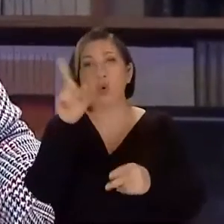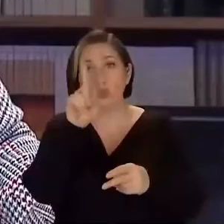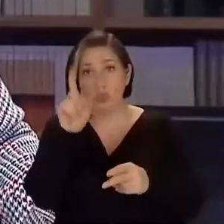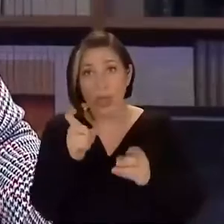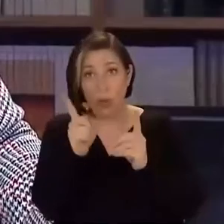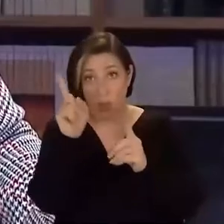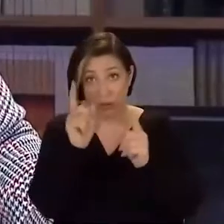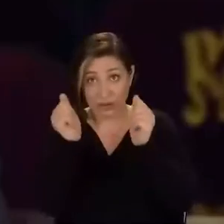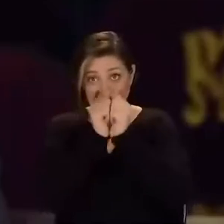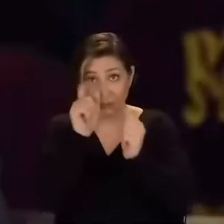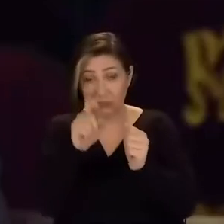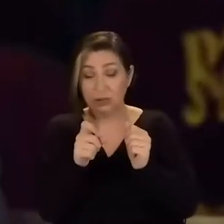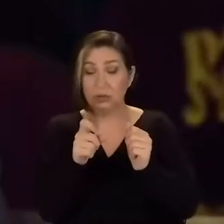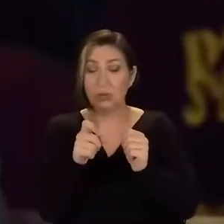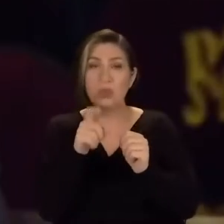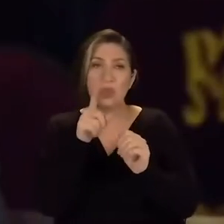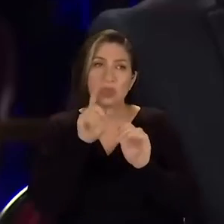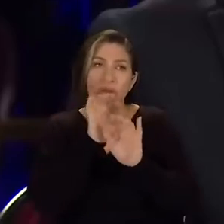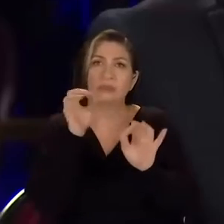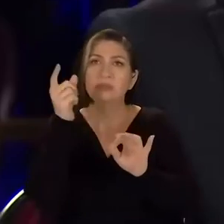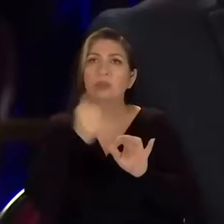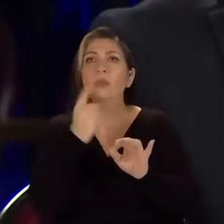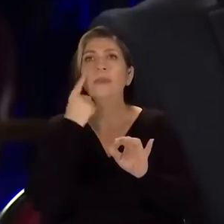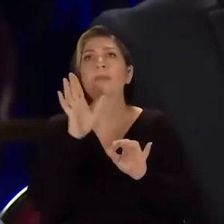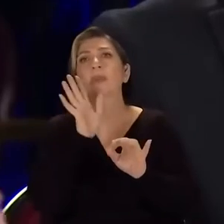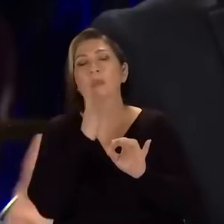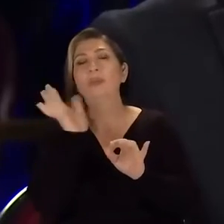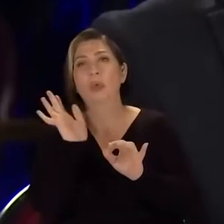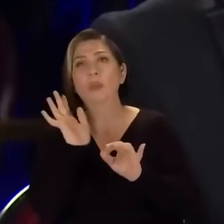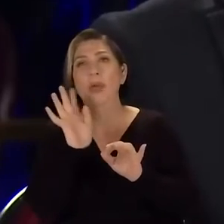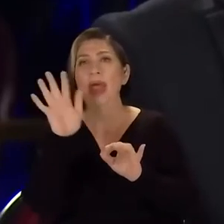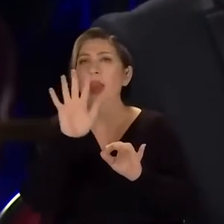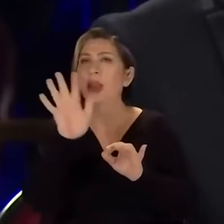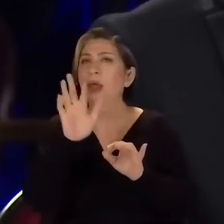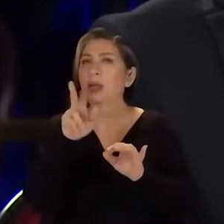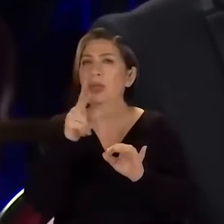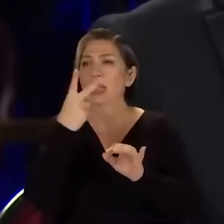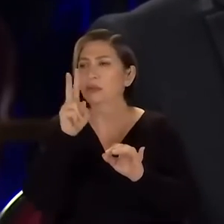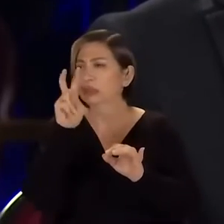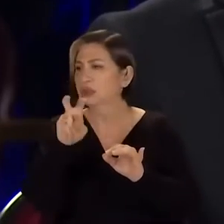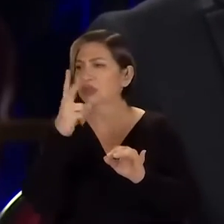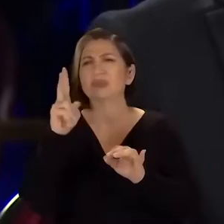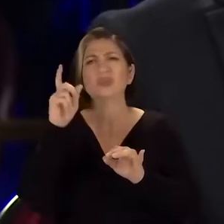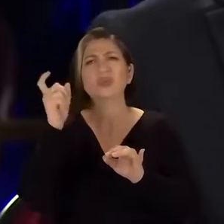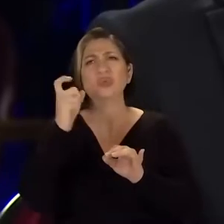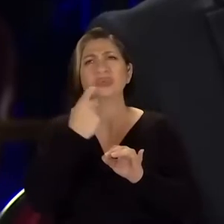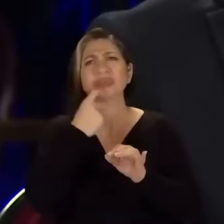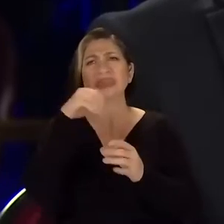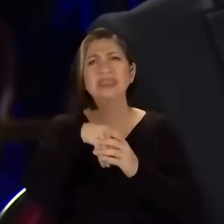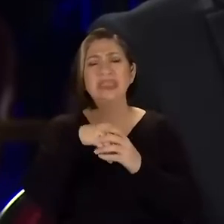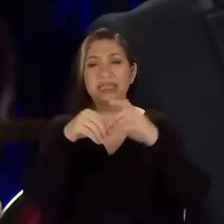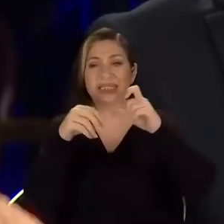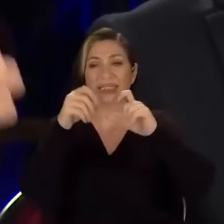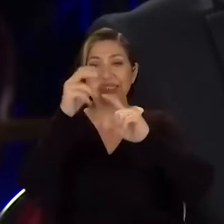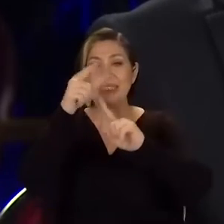mudur? Şu anda şeyi bilmiyorum. Aa, mesela 50 civarında 2008-2009 döneminde